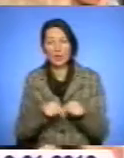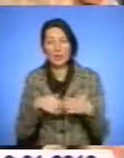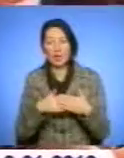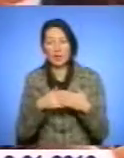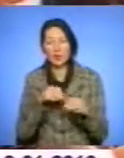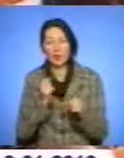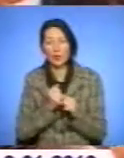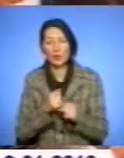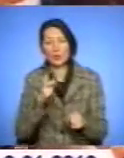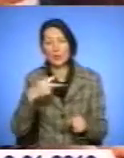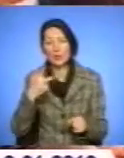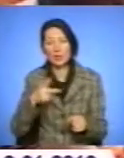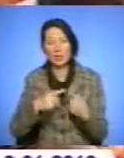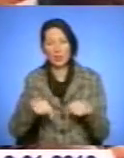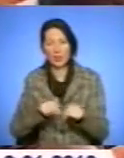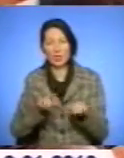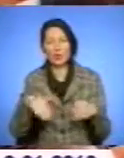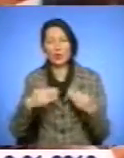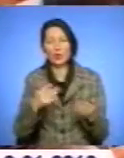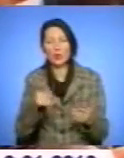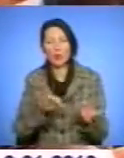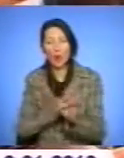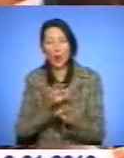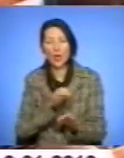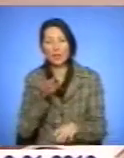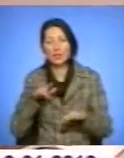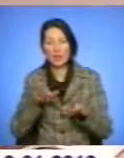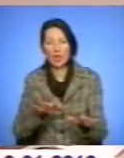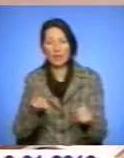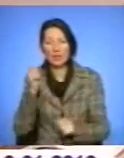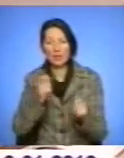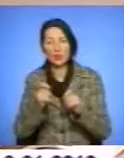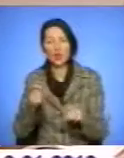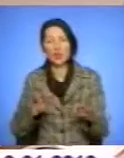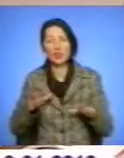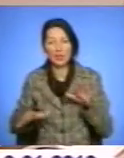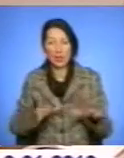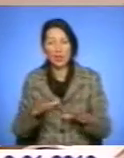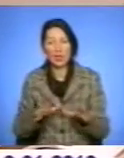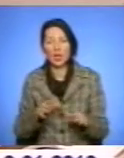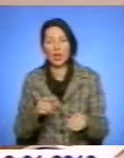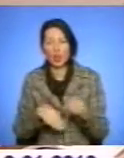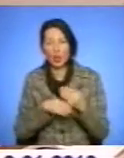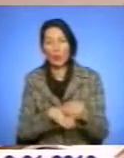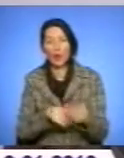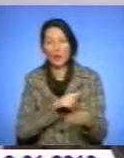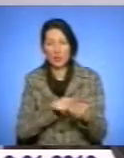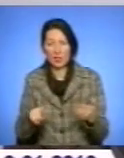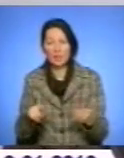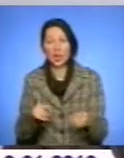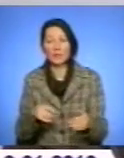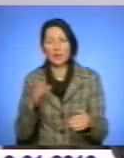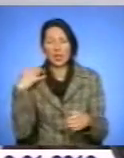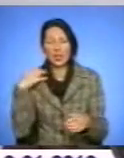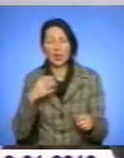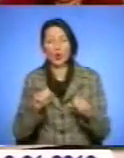об'єднань. Ініційовані ними проекти, заходи, семінари, тренінги – суттєва допомога, відзначає начальник управління у справах сім'ї, молоді та